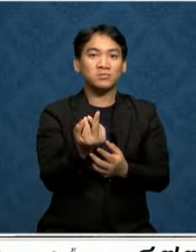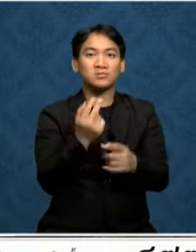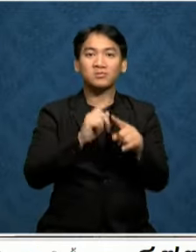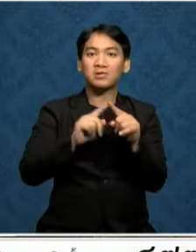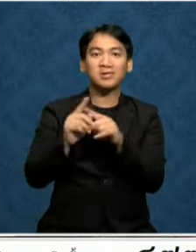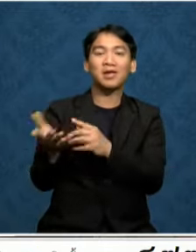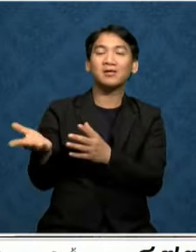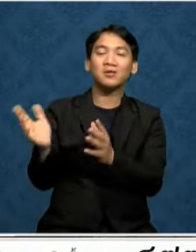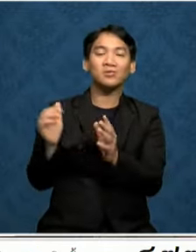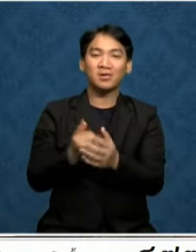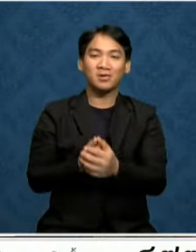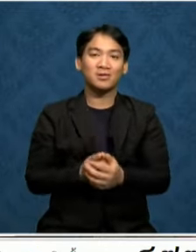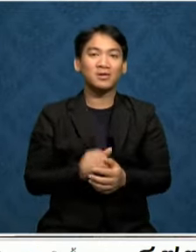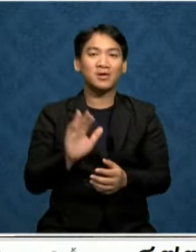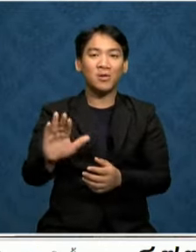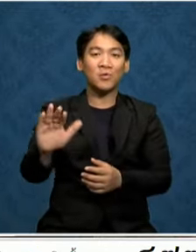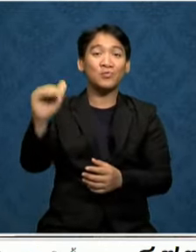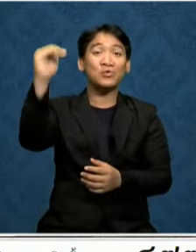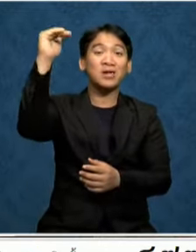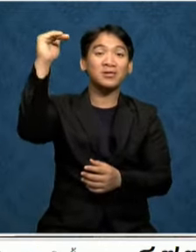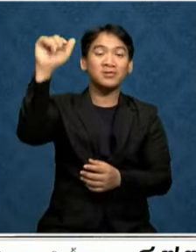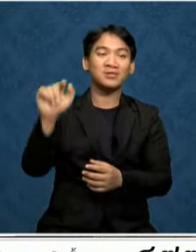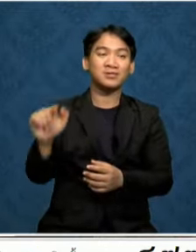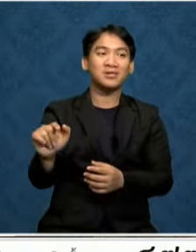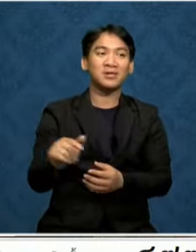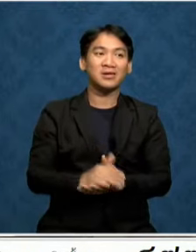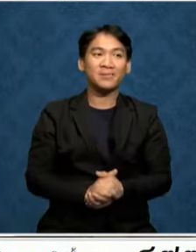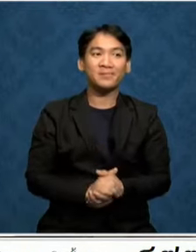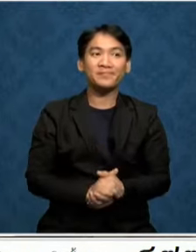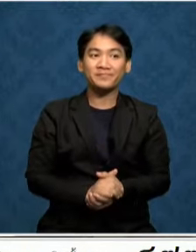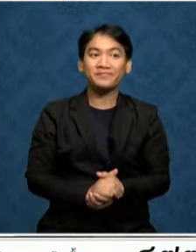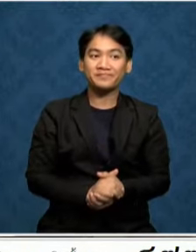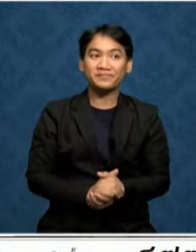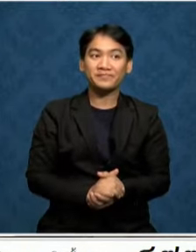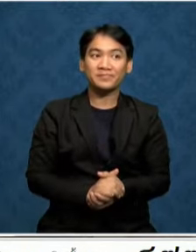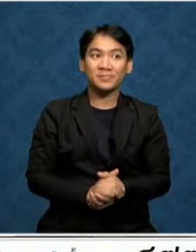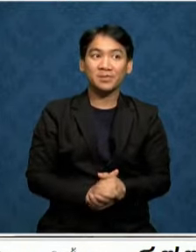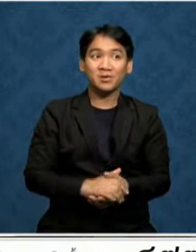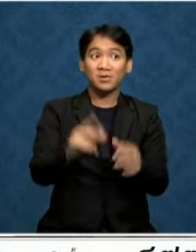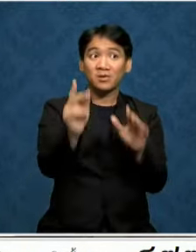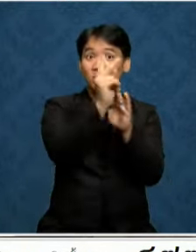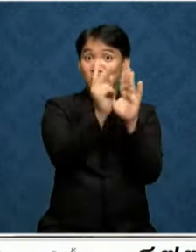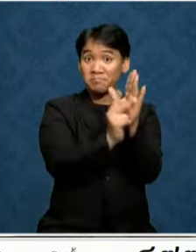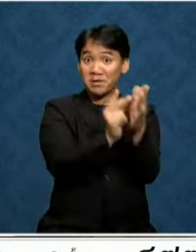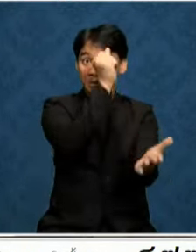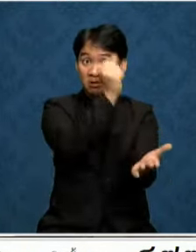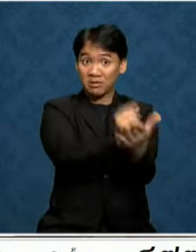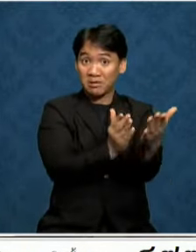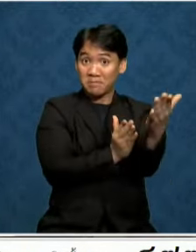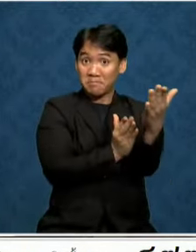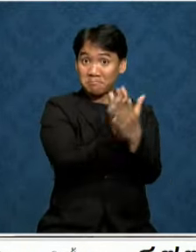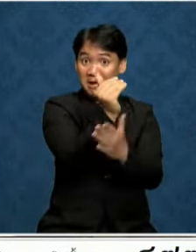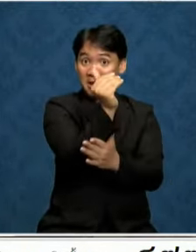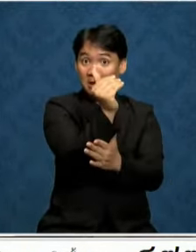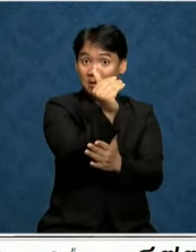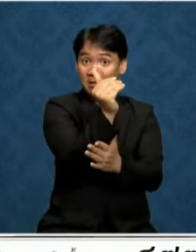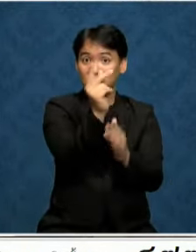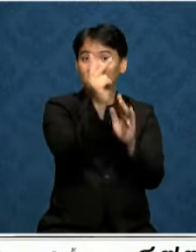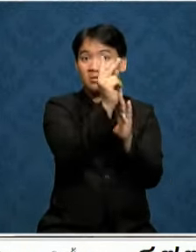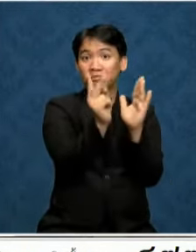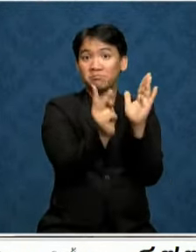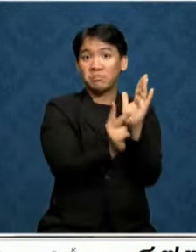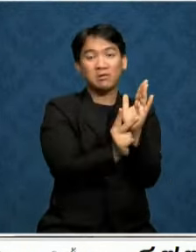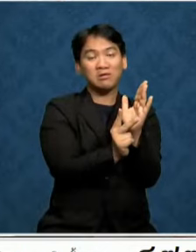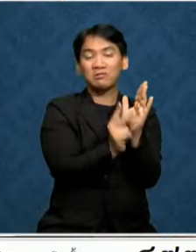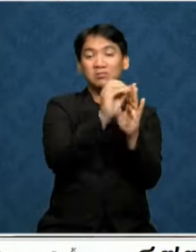กทอยหรือของเล่นผู้ใหญ่นะครับซึ่งจริงๆแล้วต่อไปร่างนี้จะผ่านไม่ผ่านแต่ผมว่าเดี๋ยวเรามาคุยกันเรื่องเซ็กทอยได้นะครับ